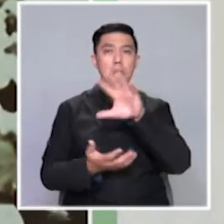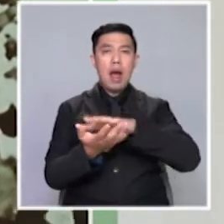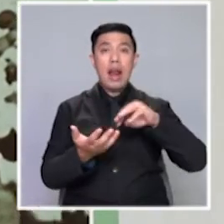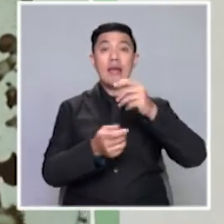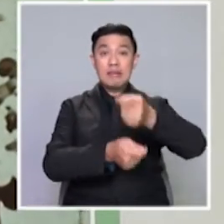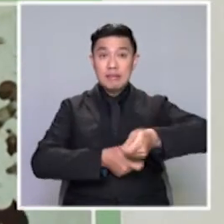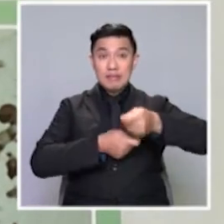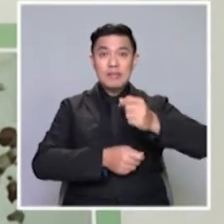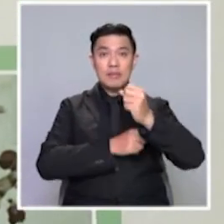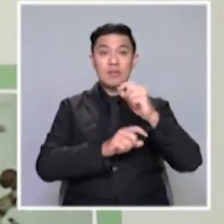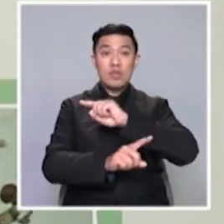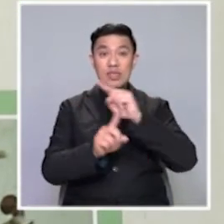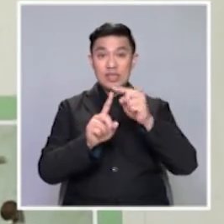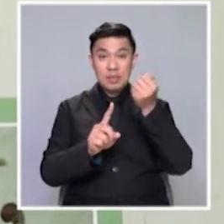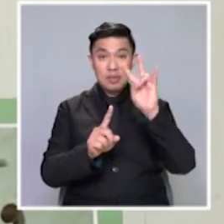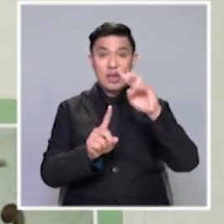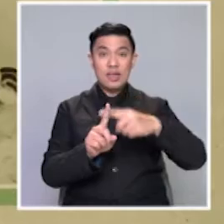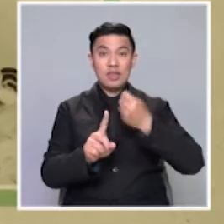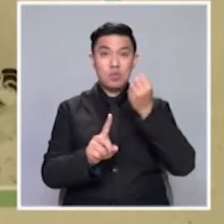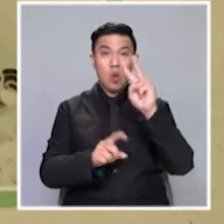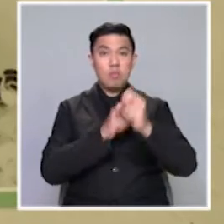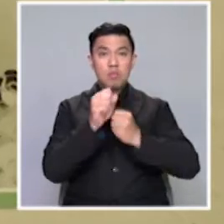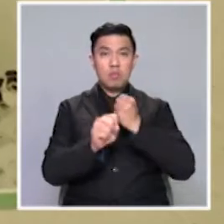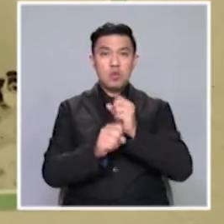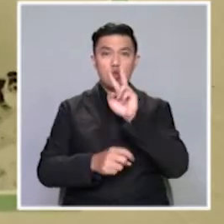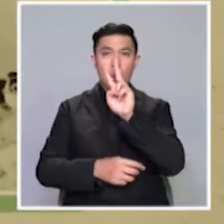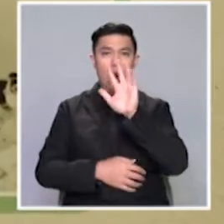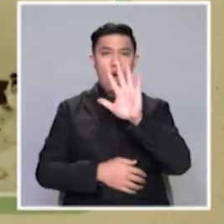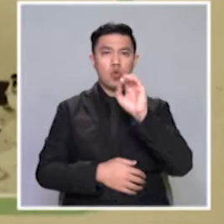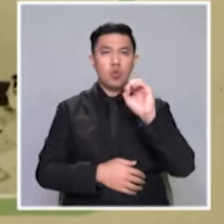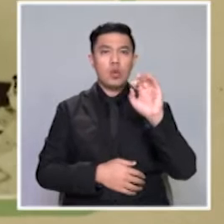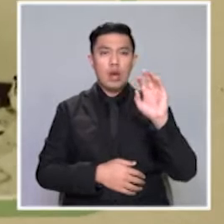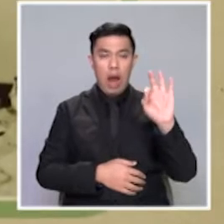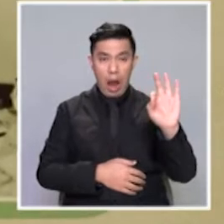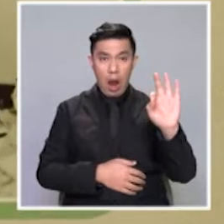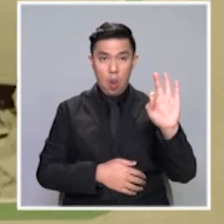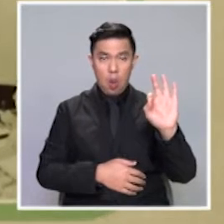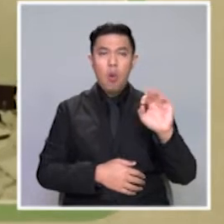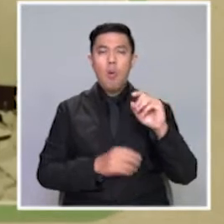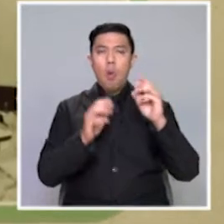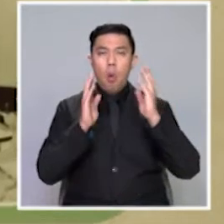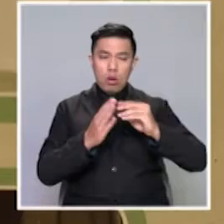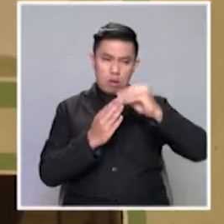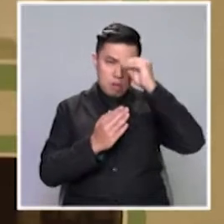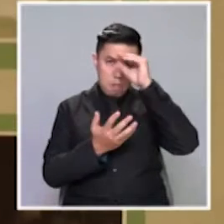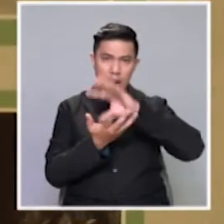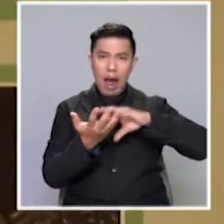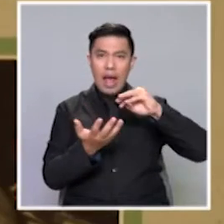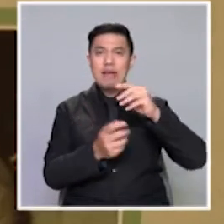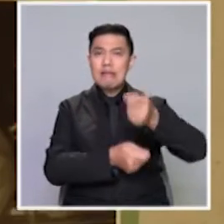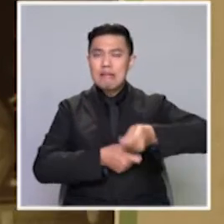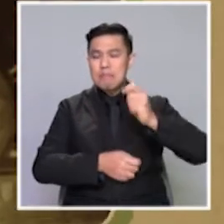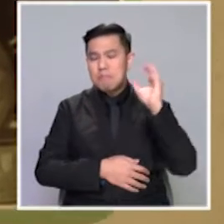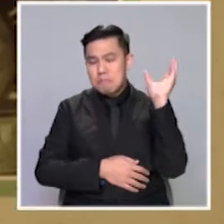ที่17ธันวาคมพ.ศ. 2509ยังคงดังก้องกังวานอยู่ในหัวใจของนิสิตม.เกษตรพาให้ย้อนรำลึกถึ